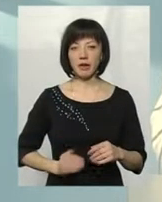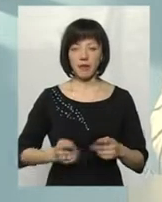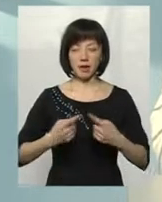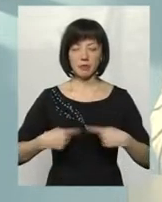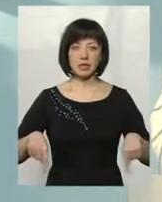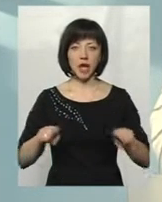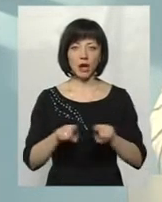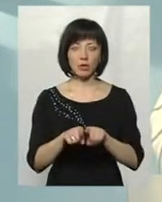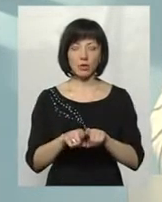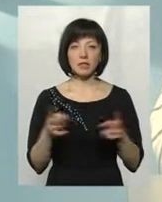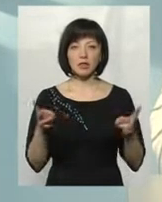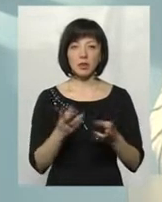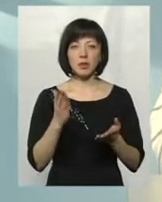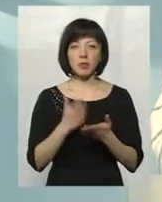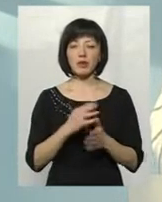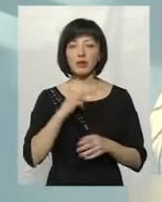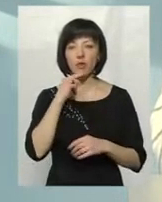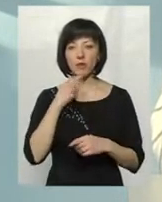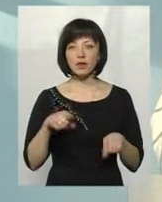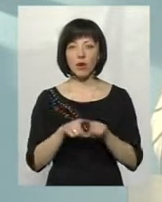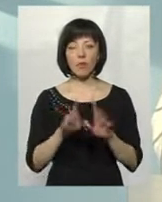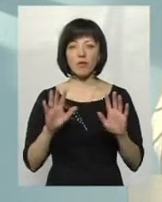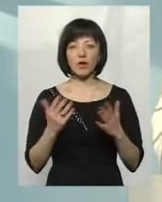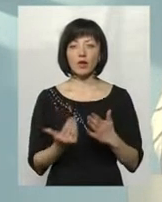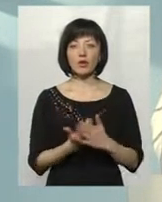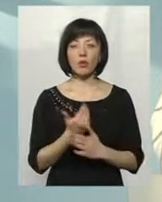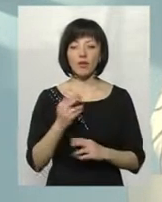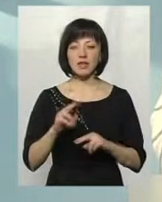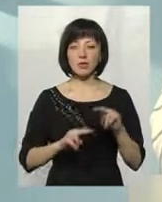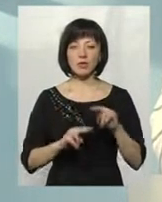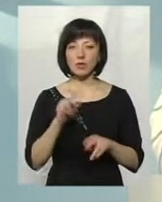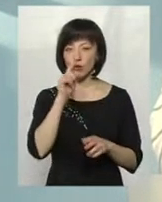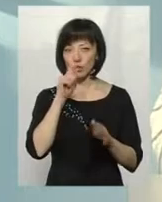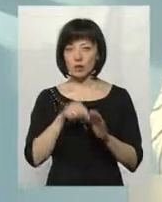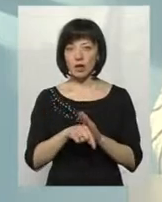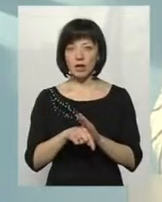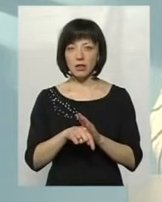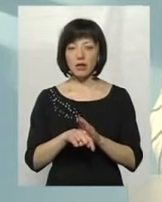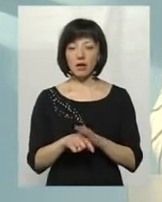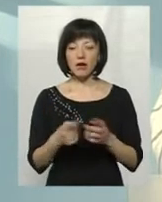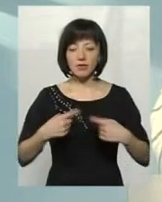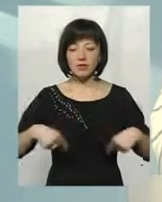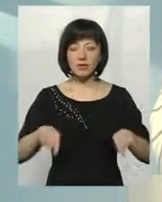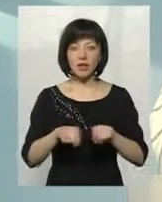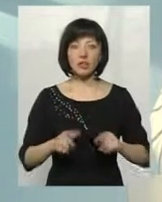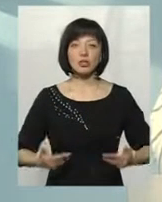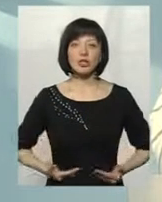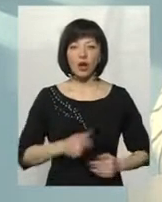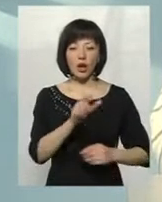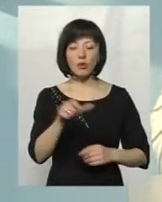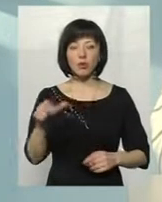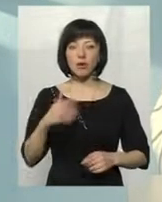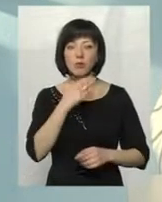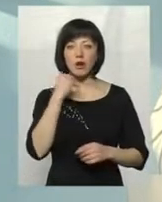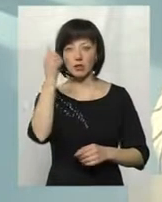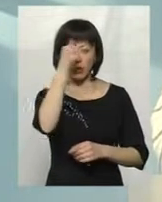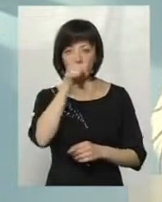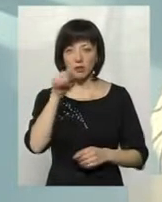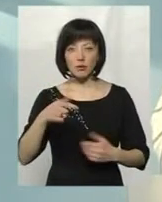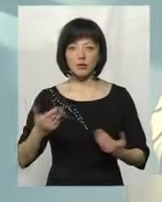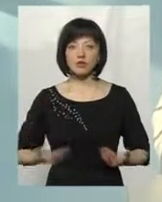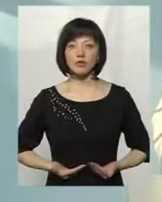сектором. Треба мати на увазі, що в такому випадку новий забудовник втручається в ареал життя тих людей, які десятиліттями там живуть.